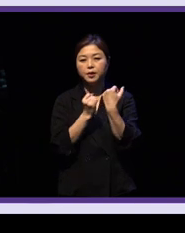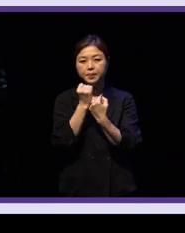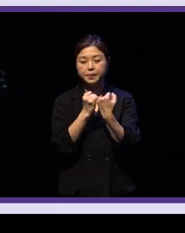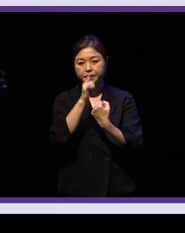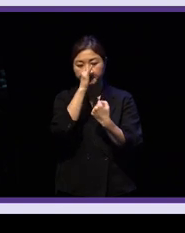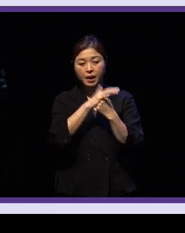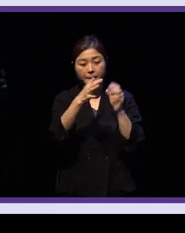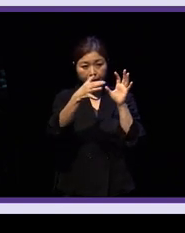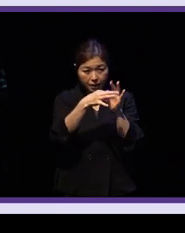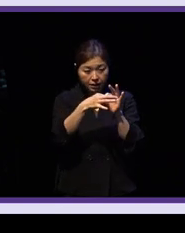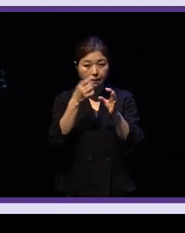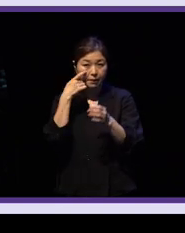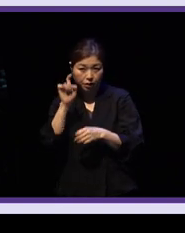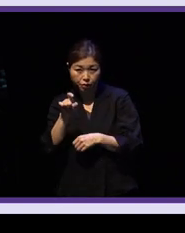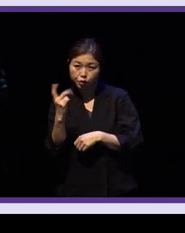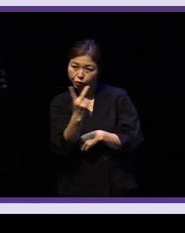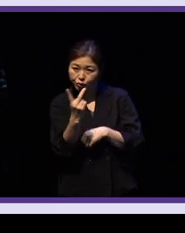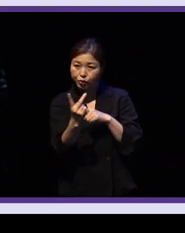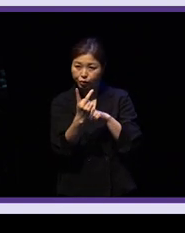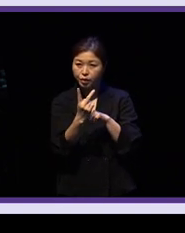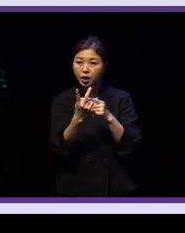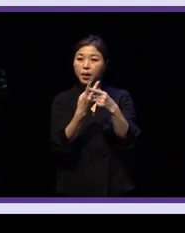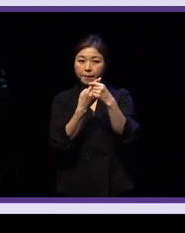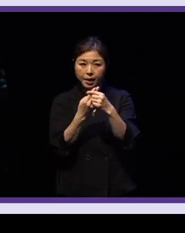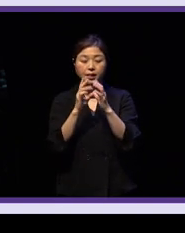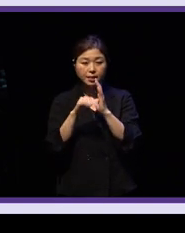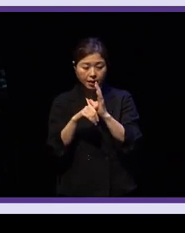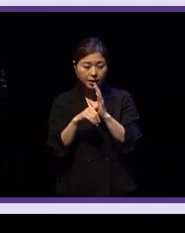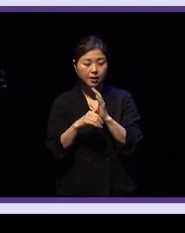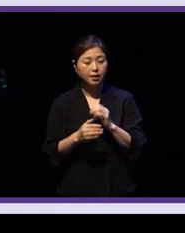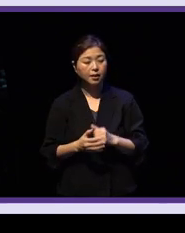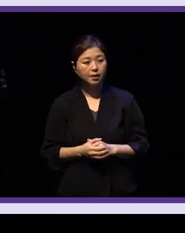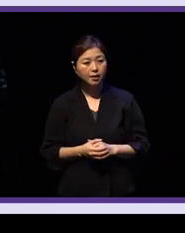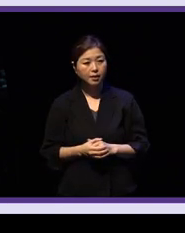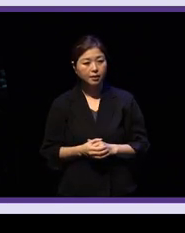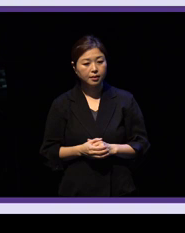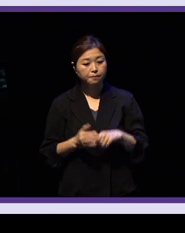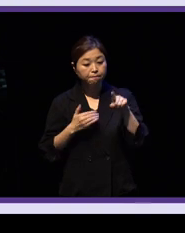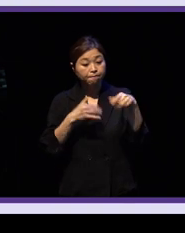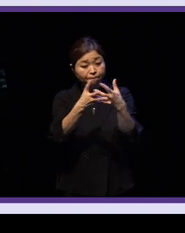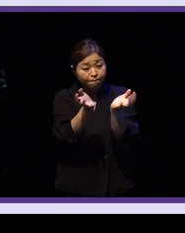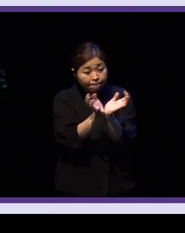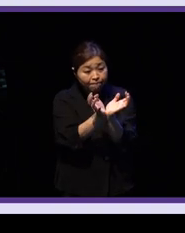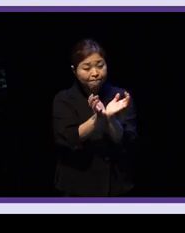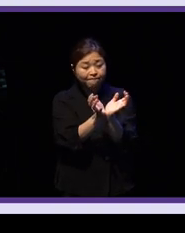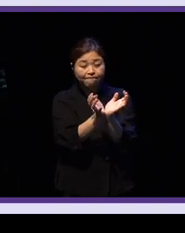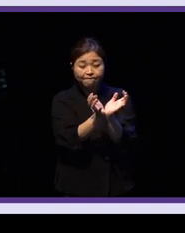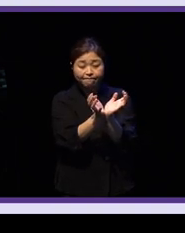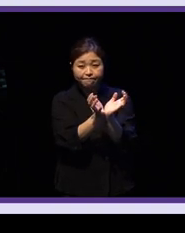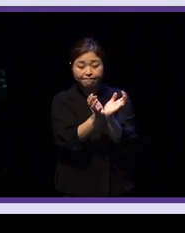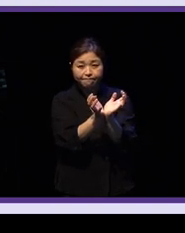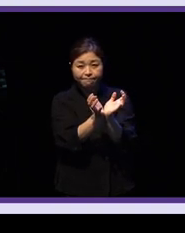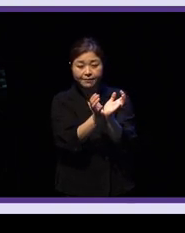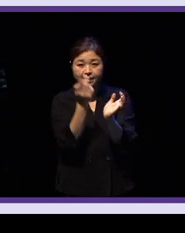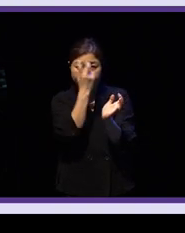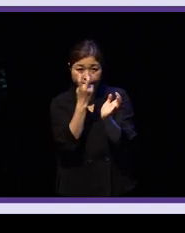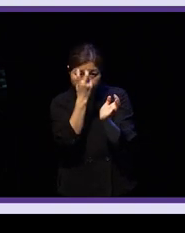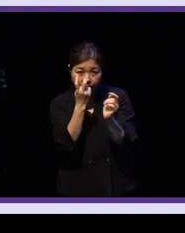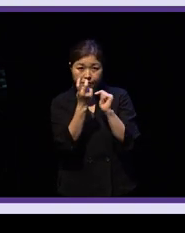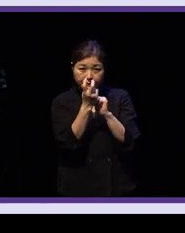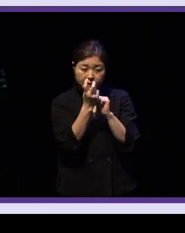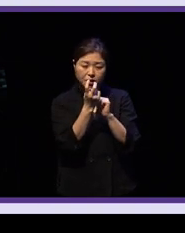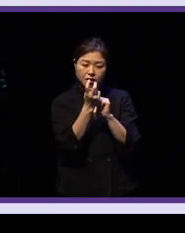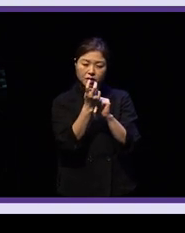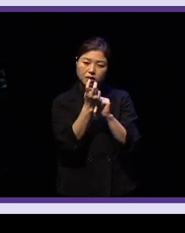그 매칭은 말고 혼합형의 경우는 조금 이걸 선택한 단체들이랑 조금 심의 기준은 약간 좀 보완이